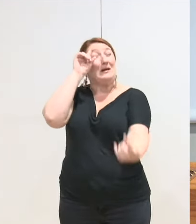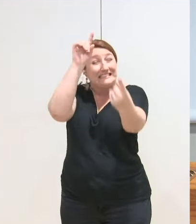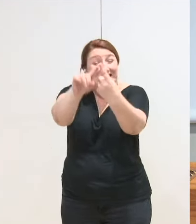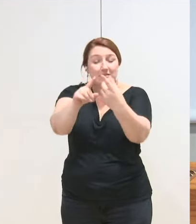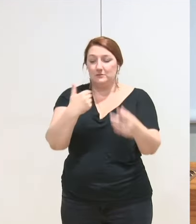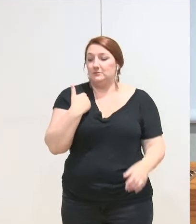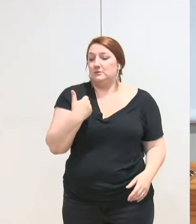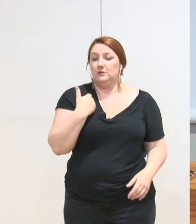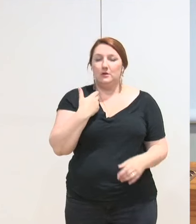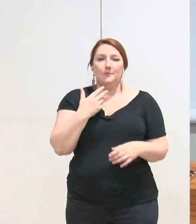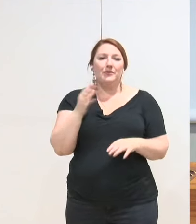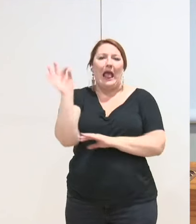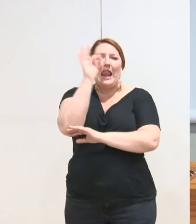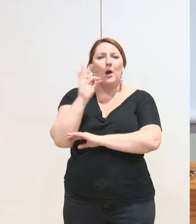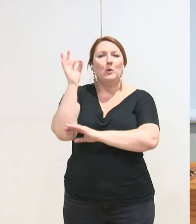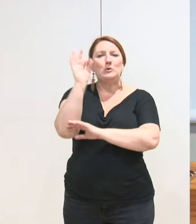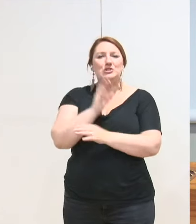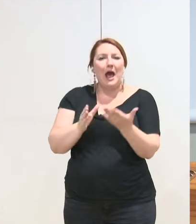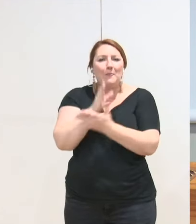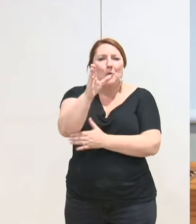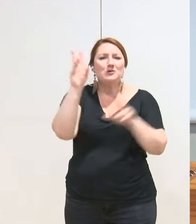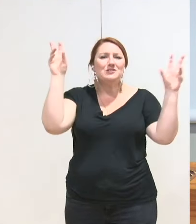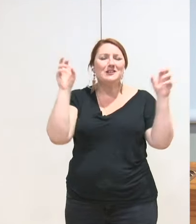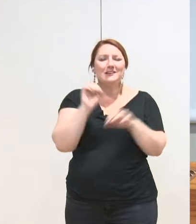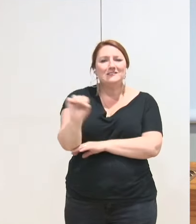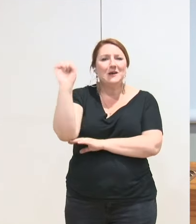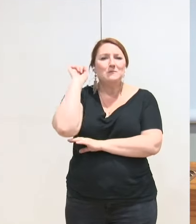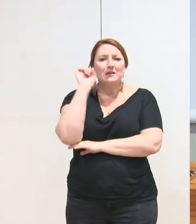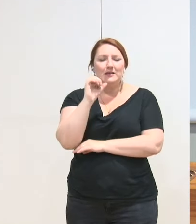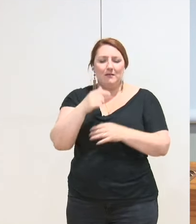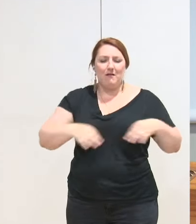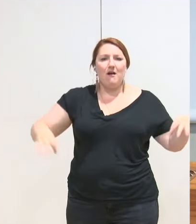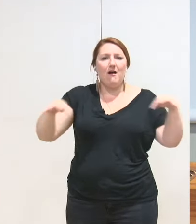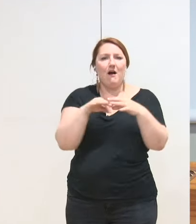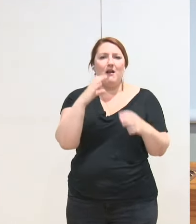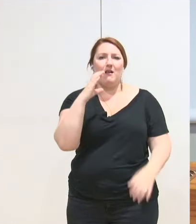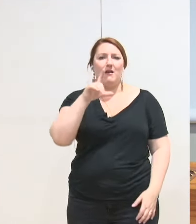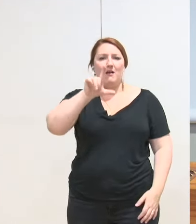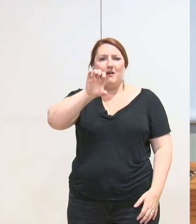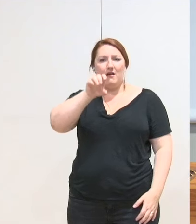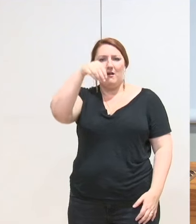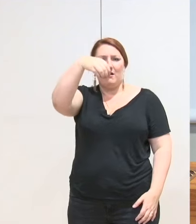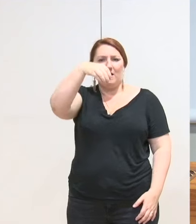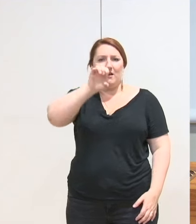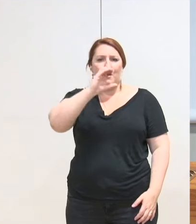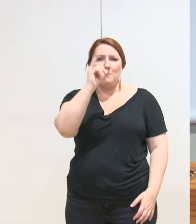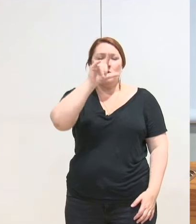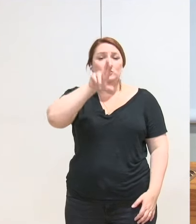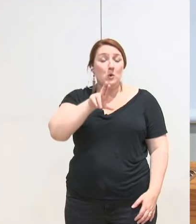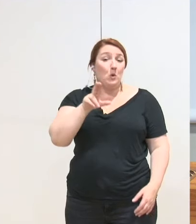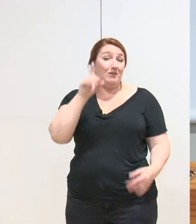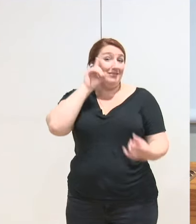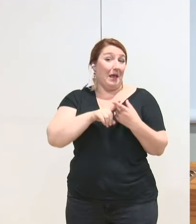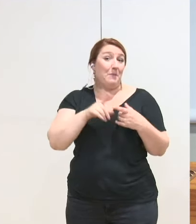ruche à projet samedi dernier dans la Hal cléenceau issu du budget participatif et à nous d'être